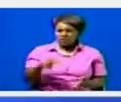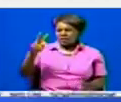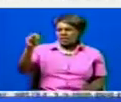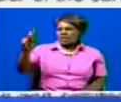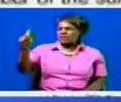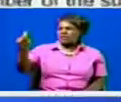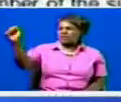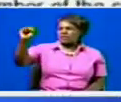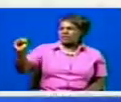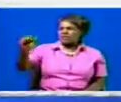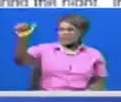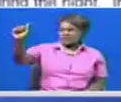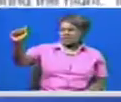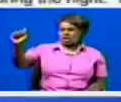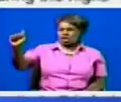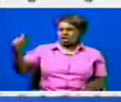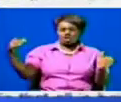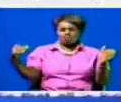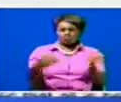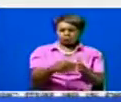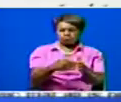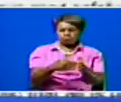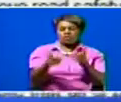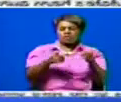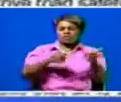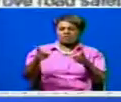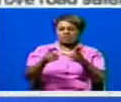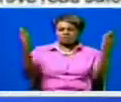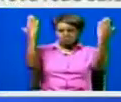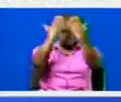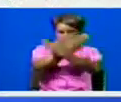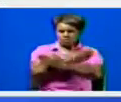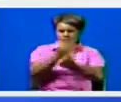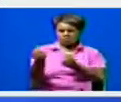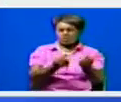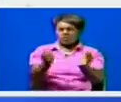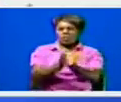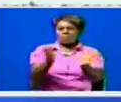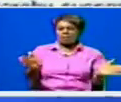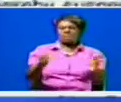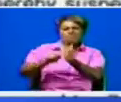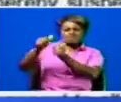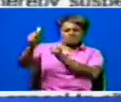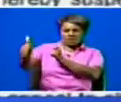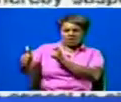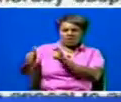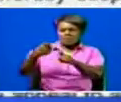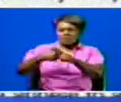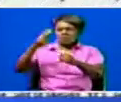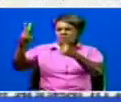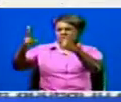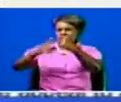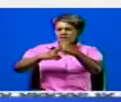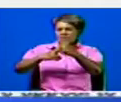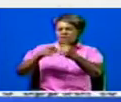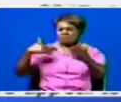usafiri barabarani NTSA imetangaza marufuku ya usafiri wa usiku kwa magari ya umma masafa marefu kati ya saa 1 usiku na